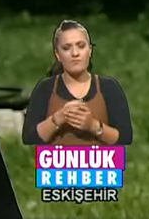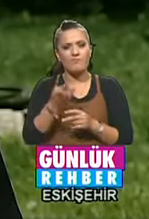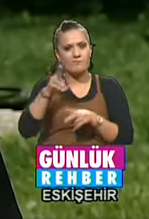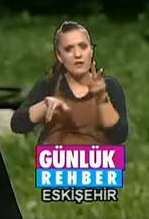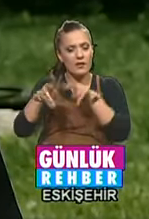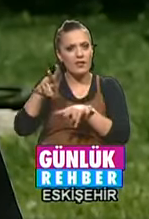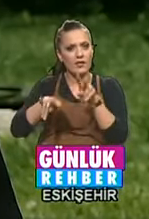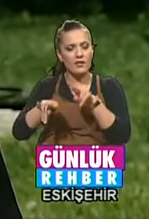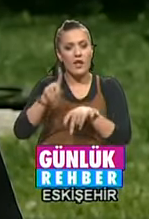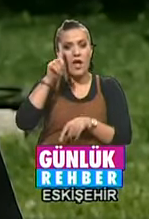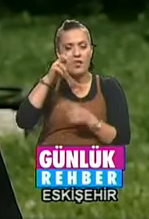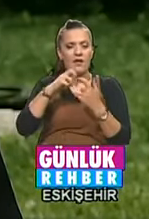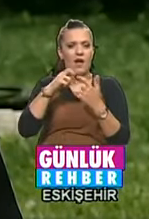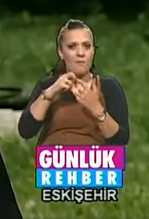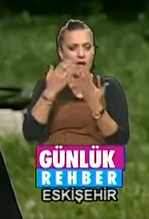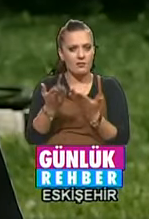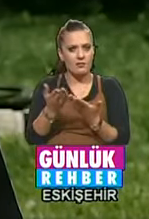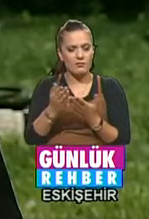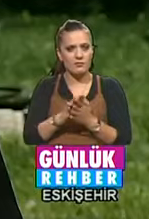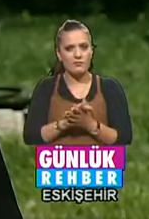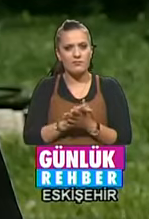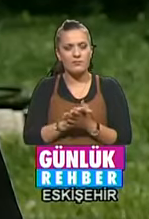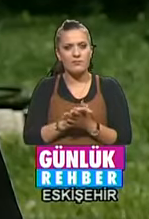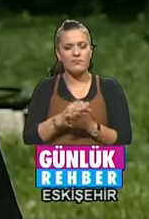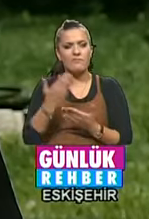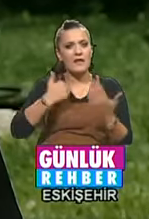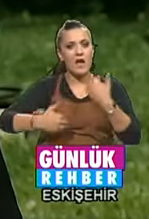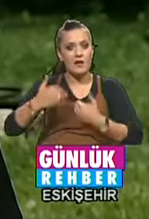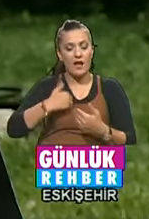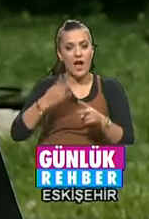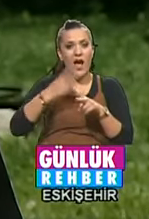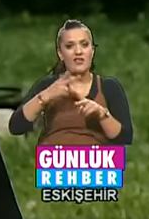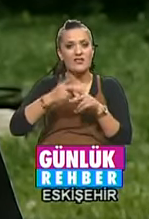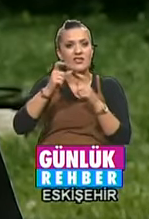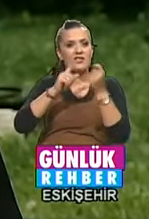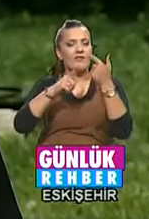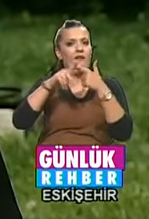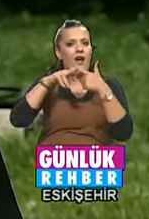Şehitlere Allah'tan rahmet, yaralılara acil şifalar,